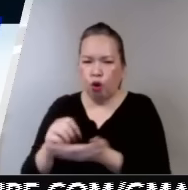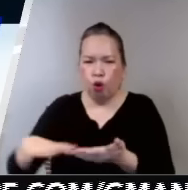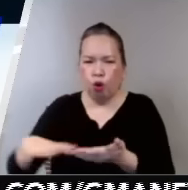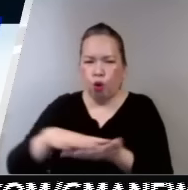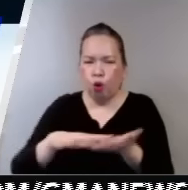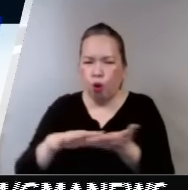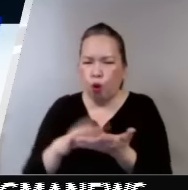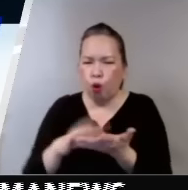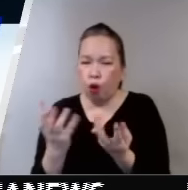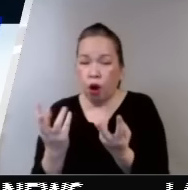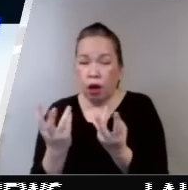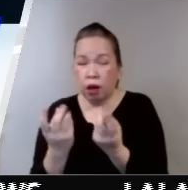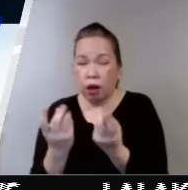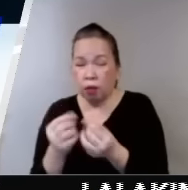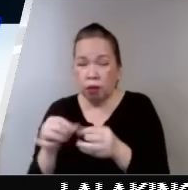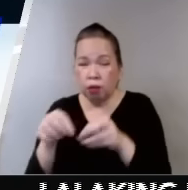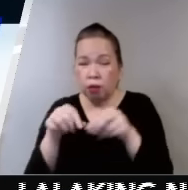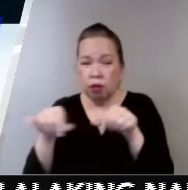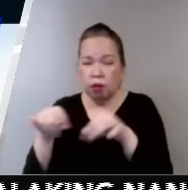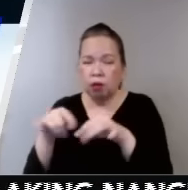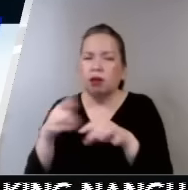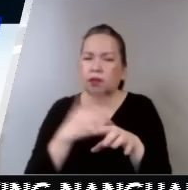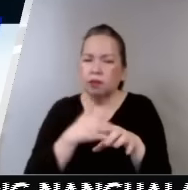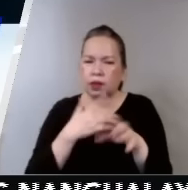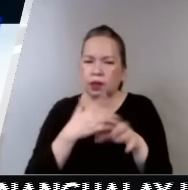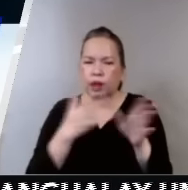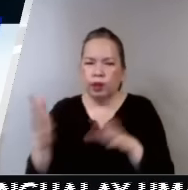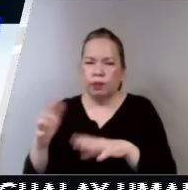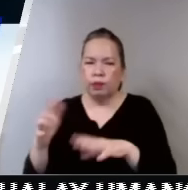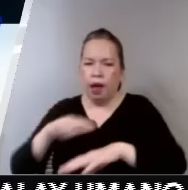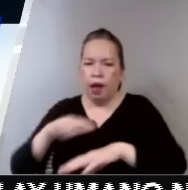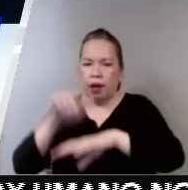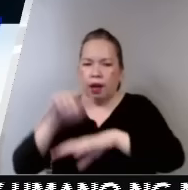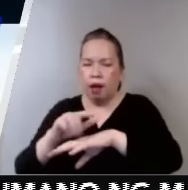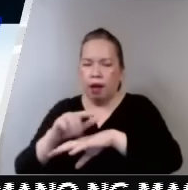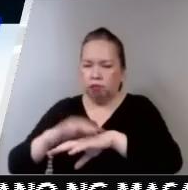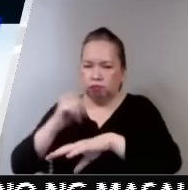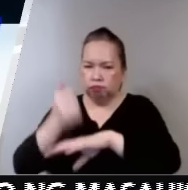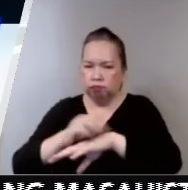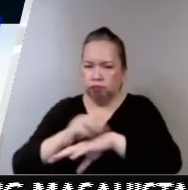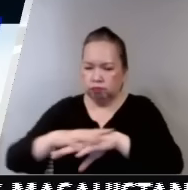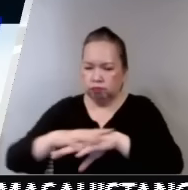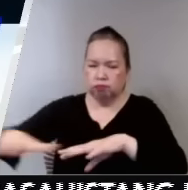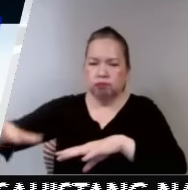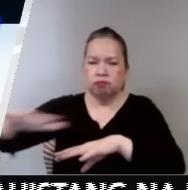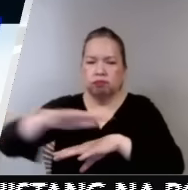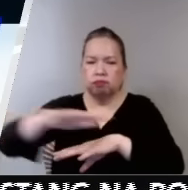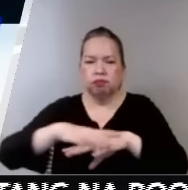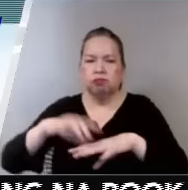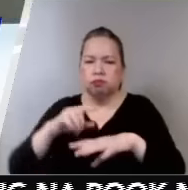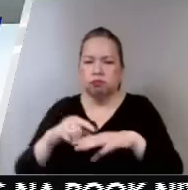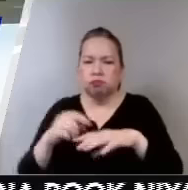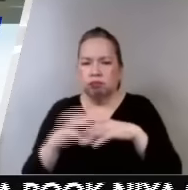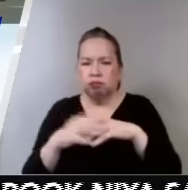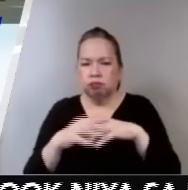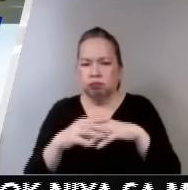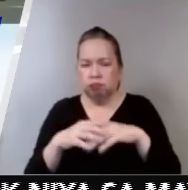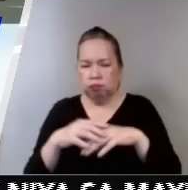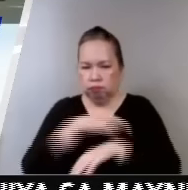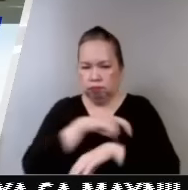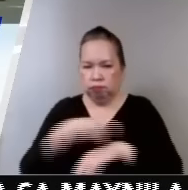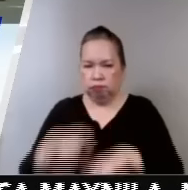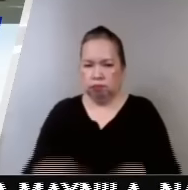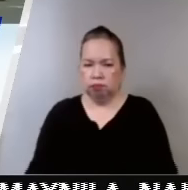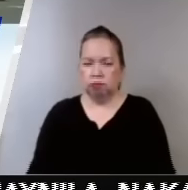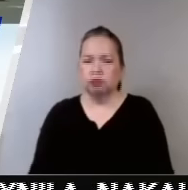PCG, indikasyon na may posibleng reclamation o pagtatayo ng artificial island na mas malapit na sa Palawan. Dahil dyan,